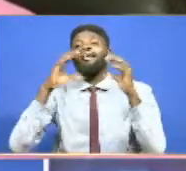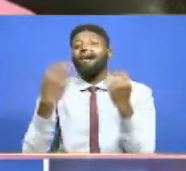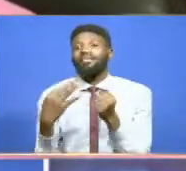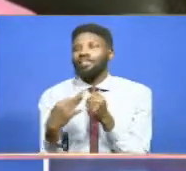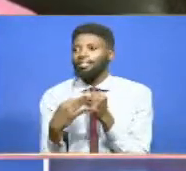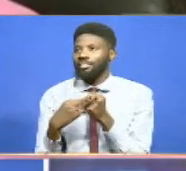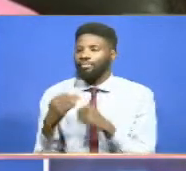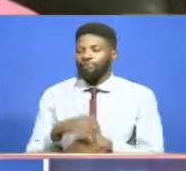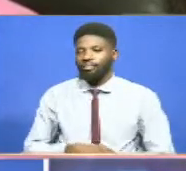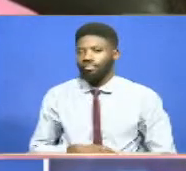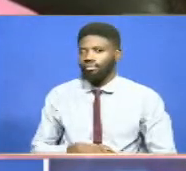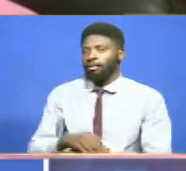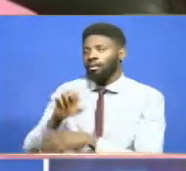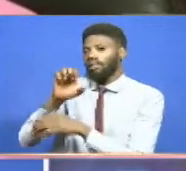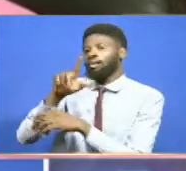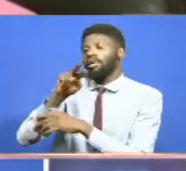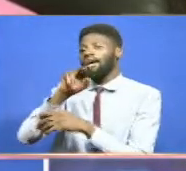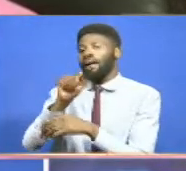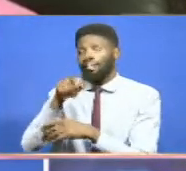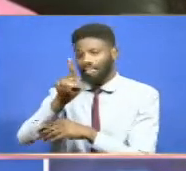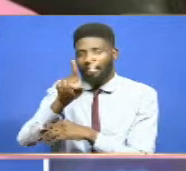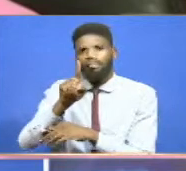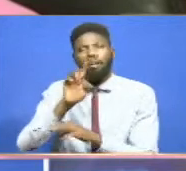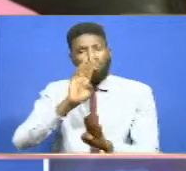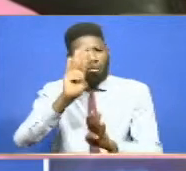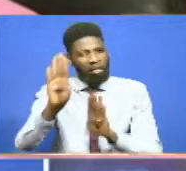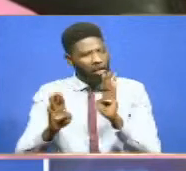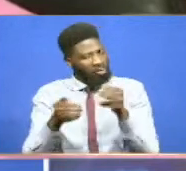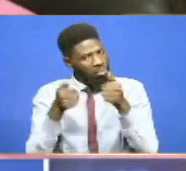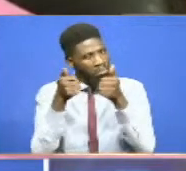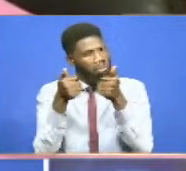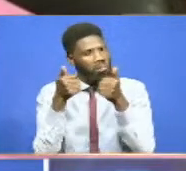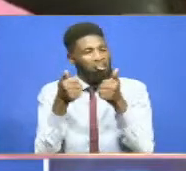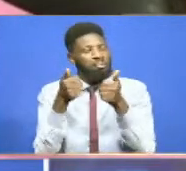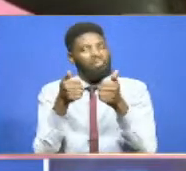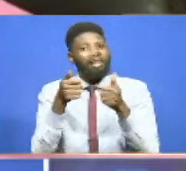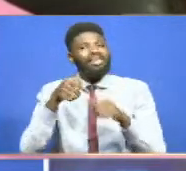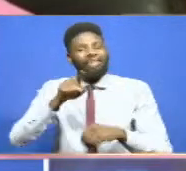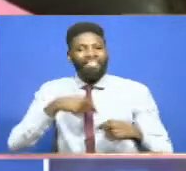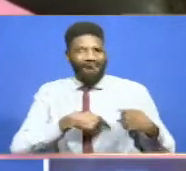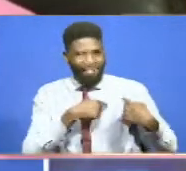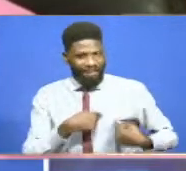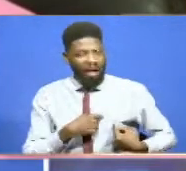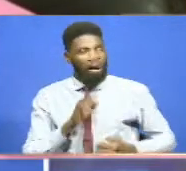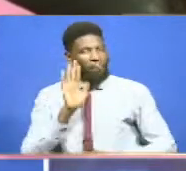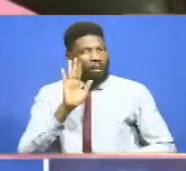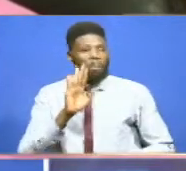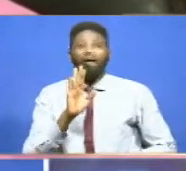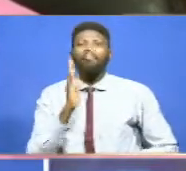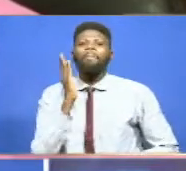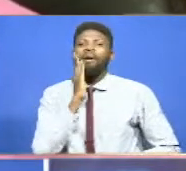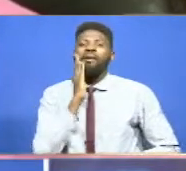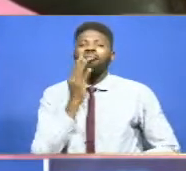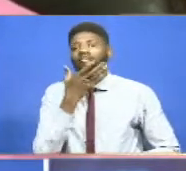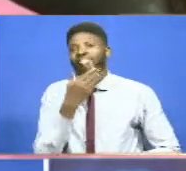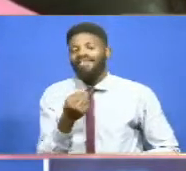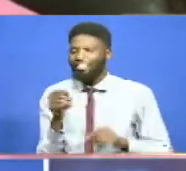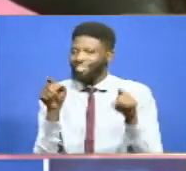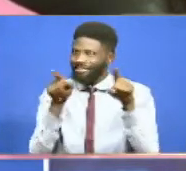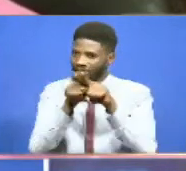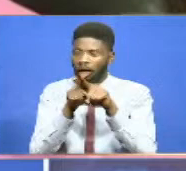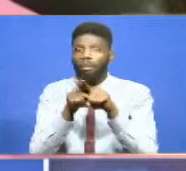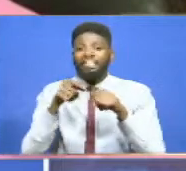very disciplined young girl. I would say she had that, she has the heart of the mother and the father in her. And she was also very,